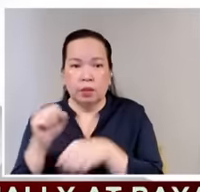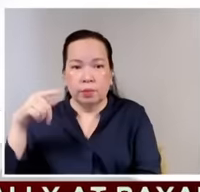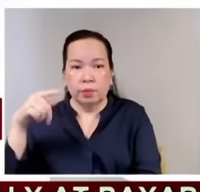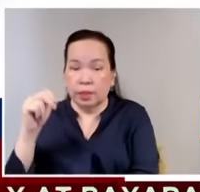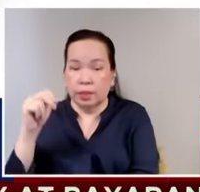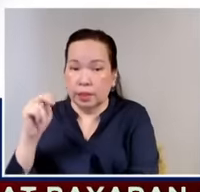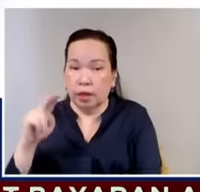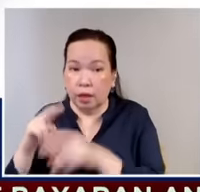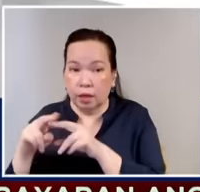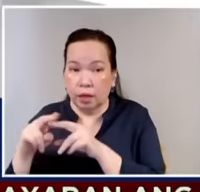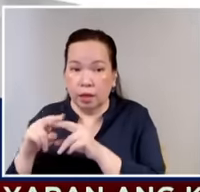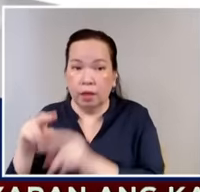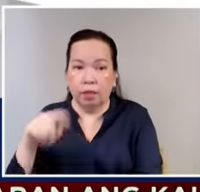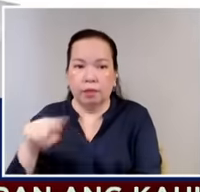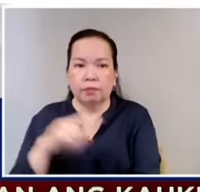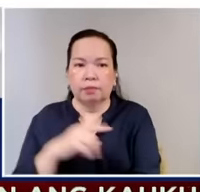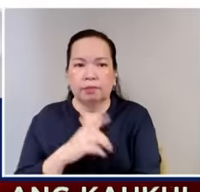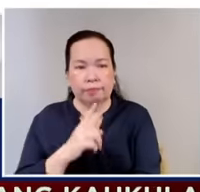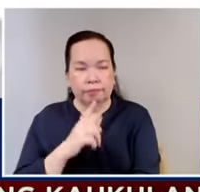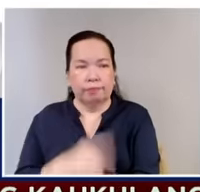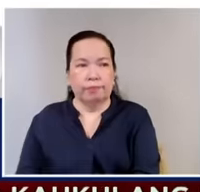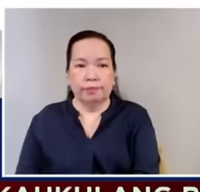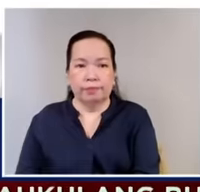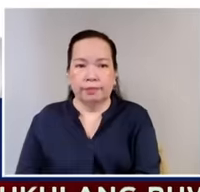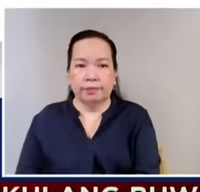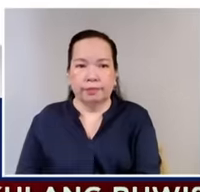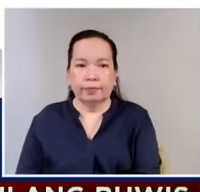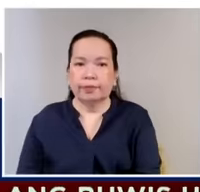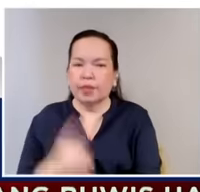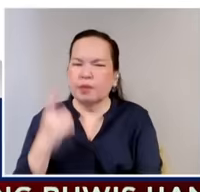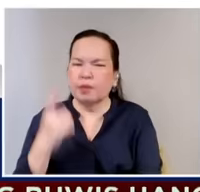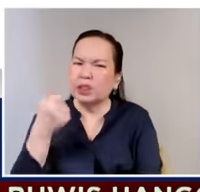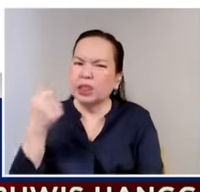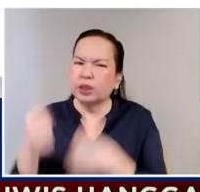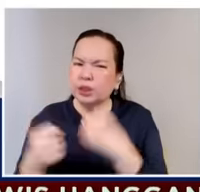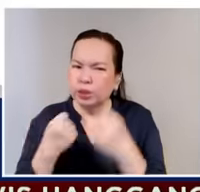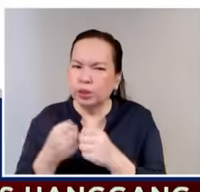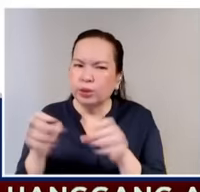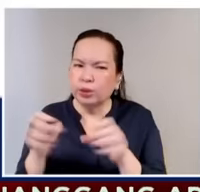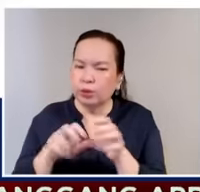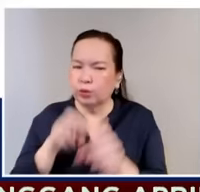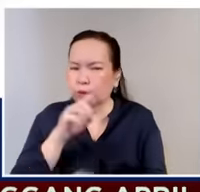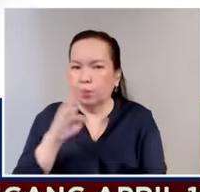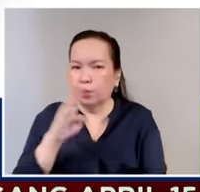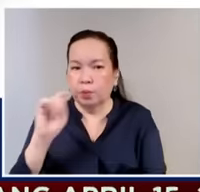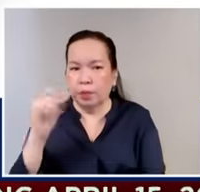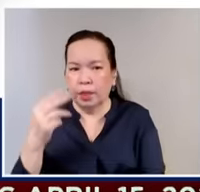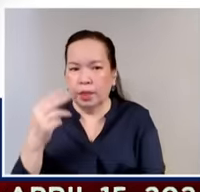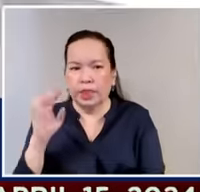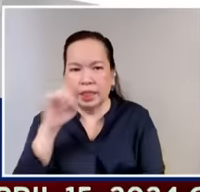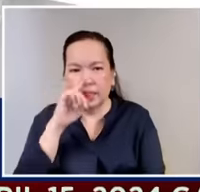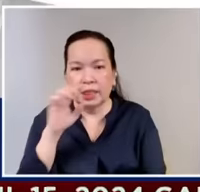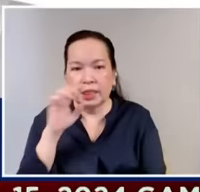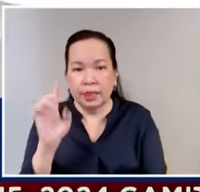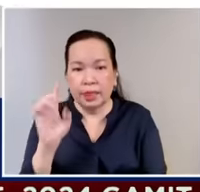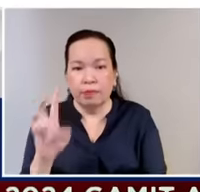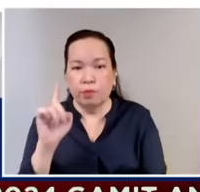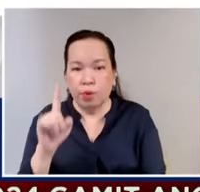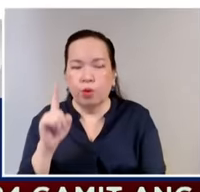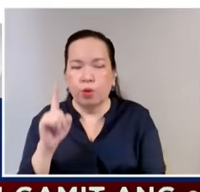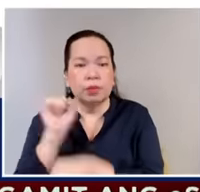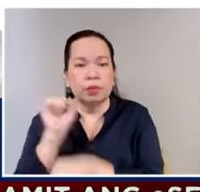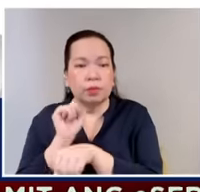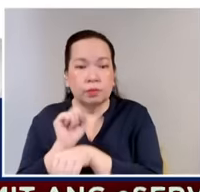Mahigit isang dekada nang sumasakay sa PNR ang 61 anyos na si Beth Revilla para makapasok ng trabaho. Kasabay